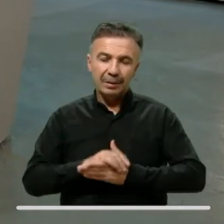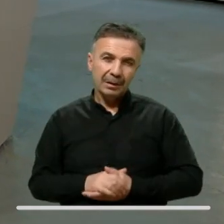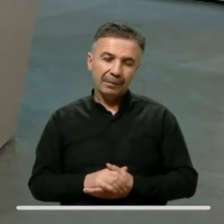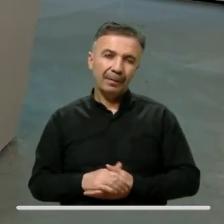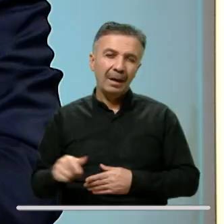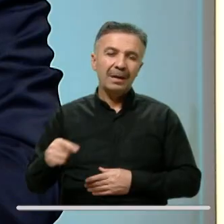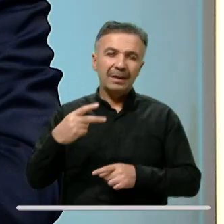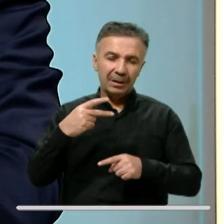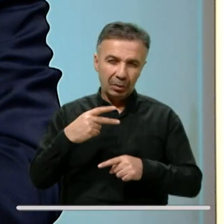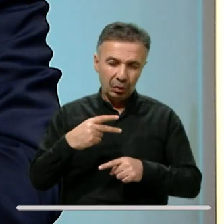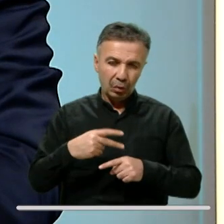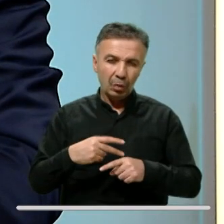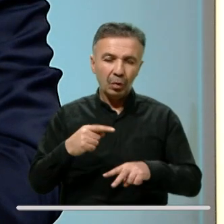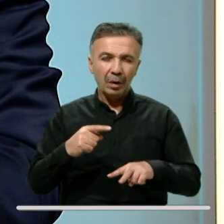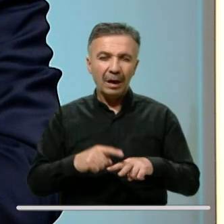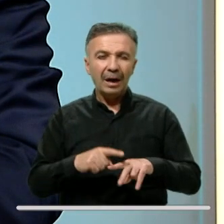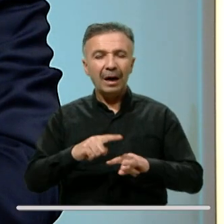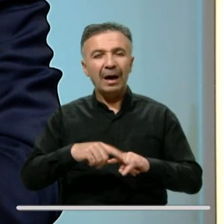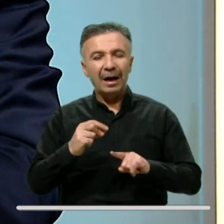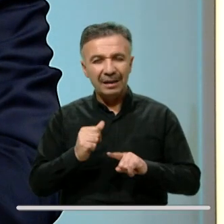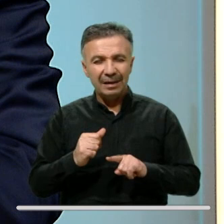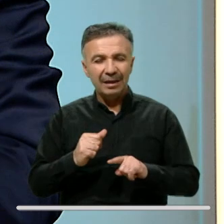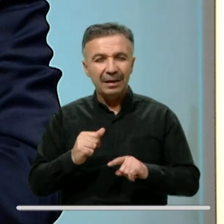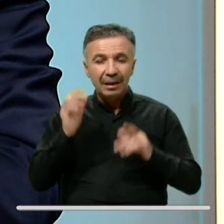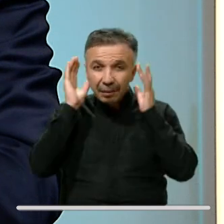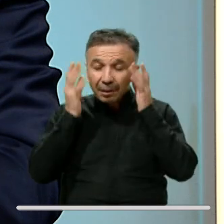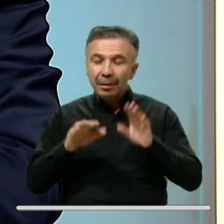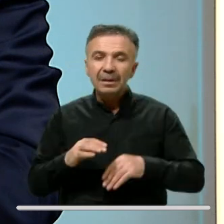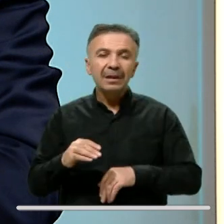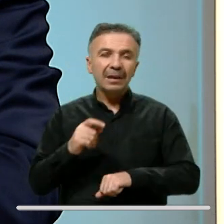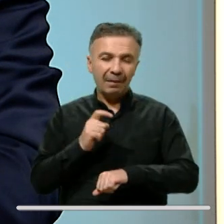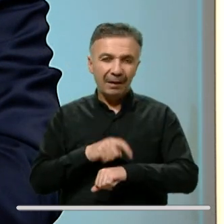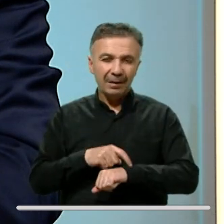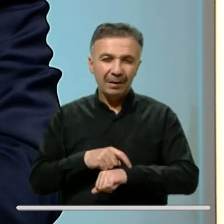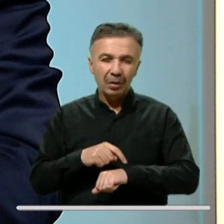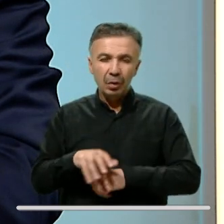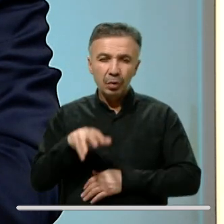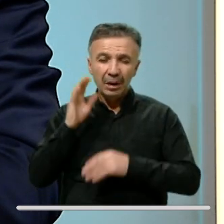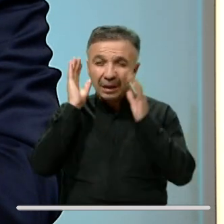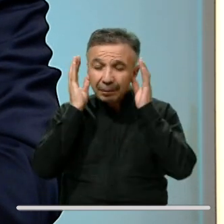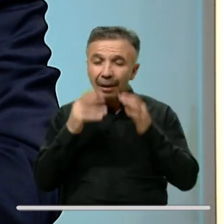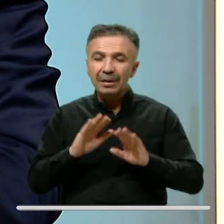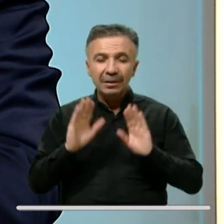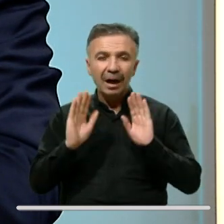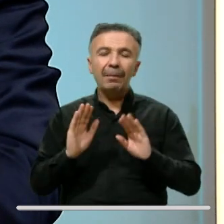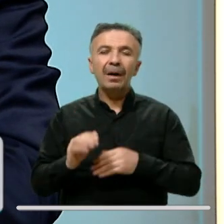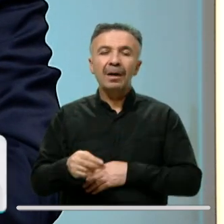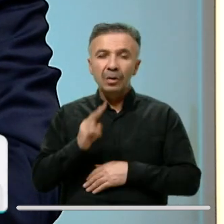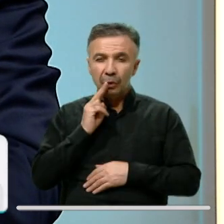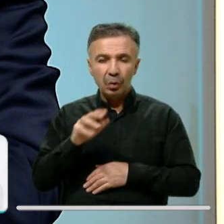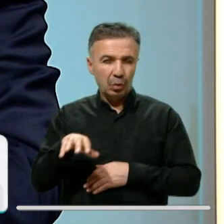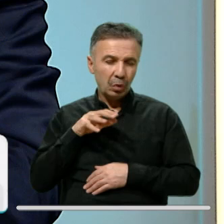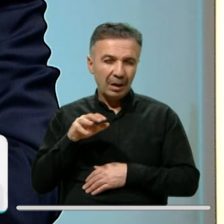siz zuhri ahiri isterseniz kılmayabilirsiniz, isterseniz vaktin sünnetini kılmayabilirsiniz. Ama şu son sünneti kılın diye